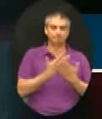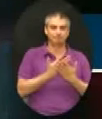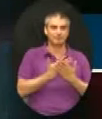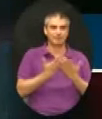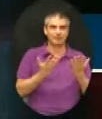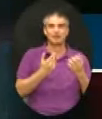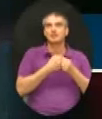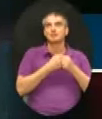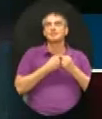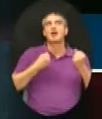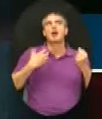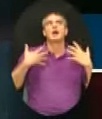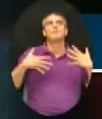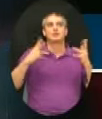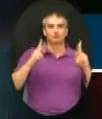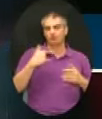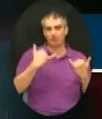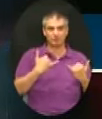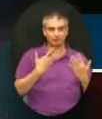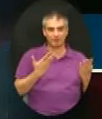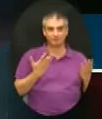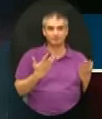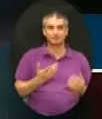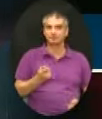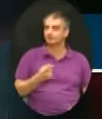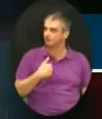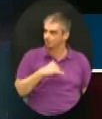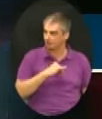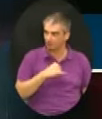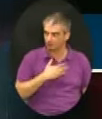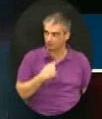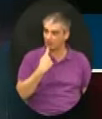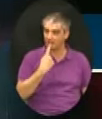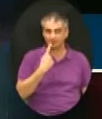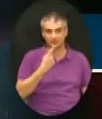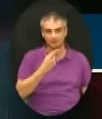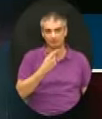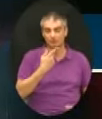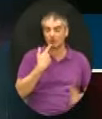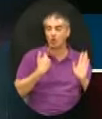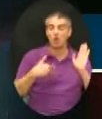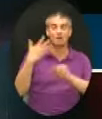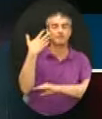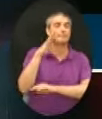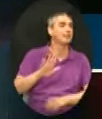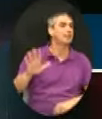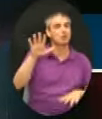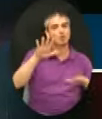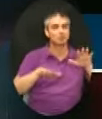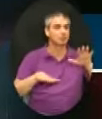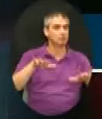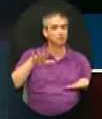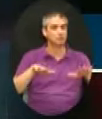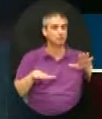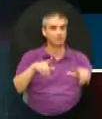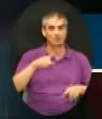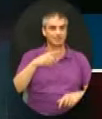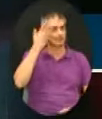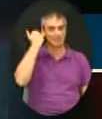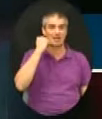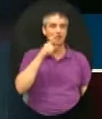גודל הדרמה שמתחוללת. מעניין לציין שבסקירה של רוב מדינות המתנדנדות,